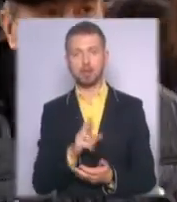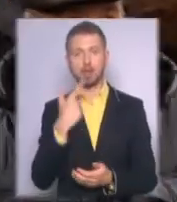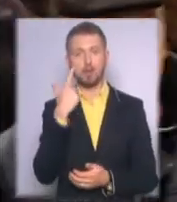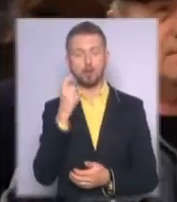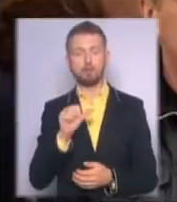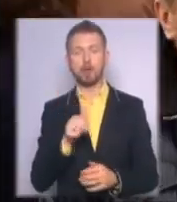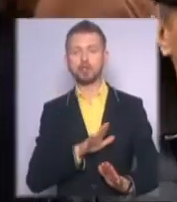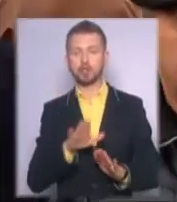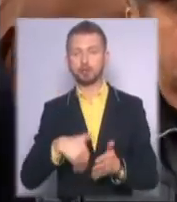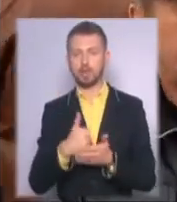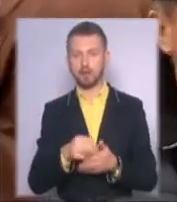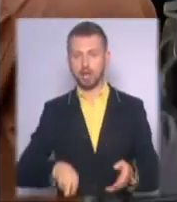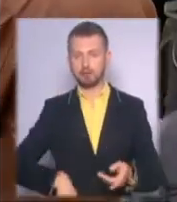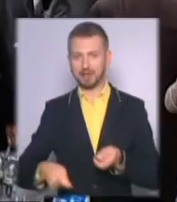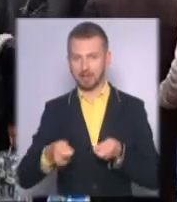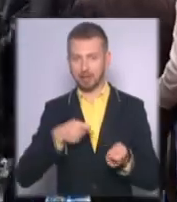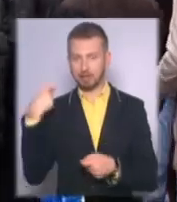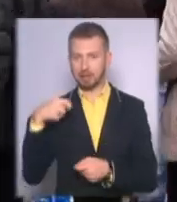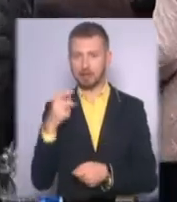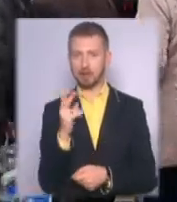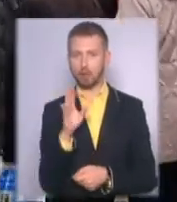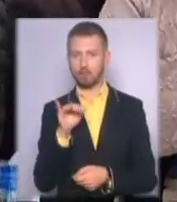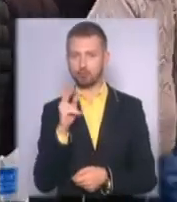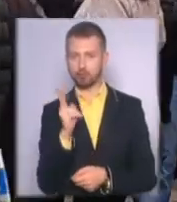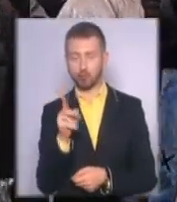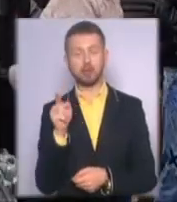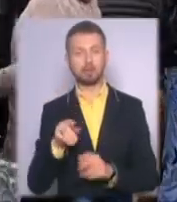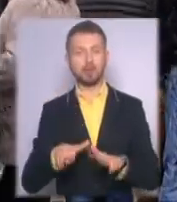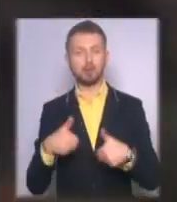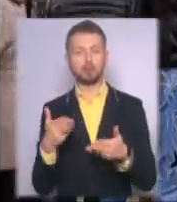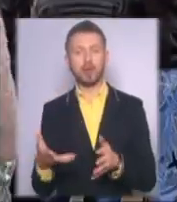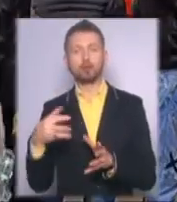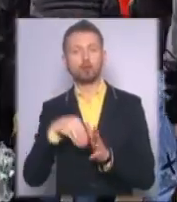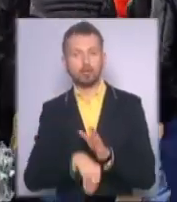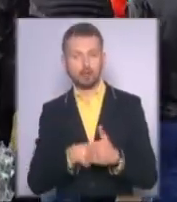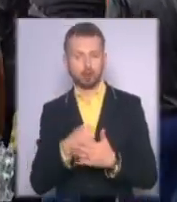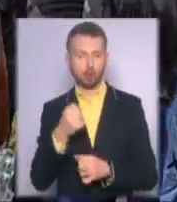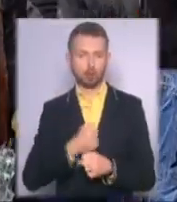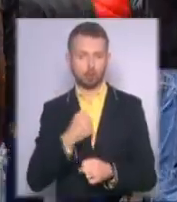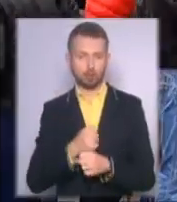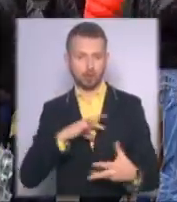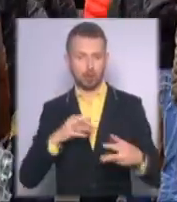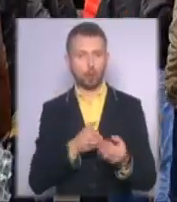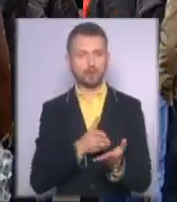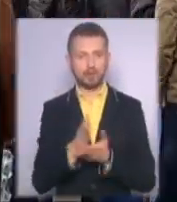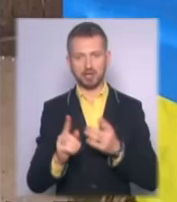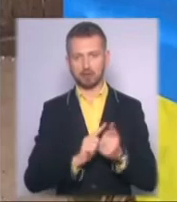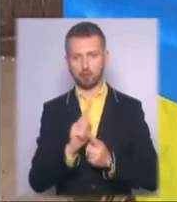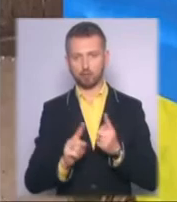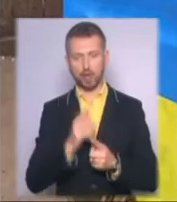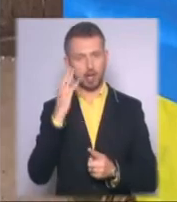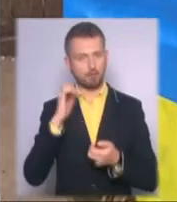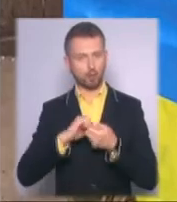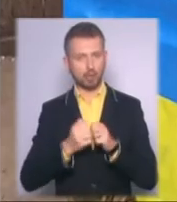заступник глави адміністрації президента Віталій Ковальчук, гірникам запропонували долучитися до розроблення концепції реформування вугільної